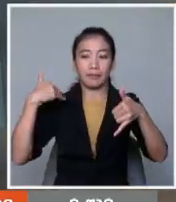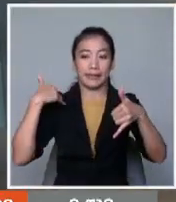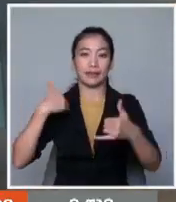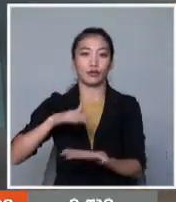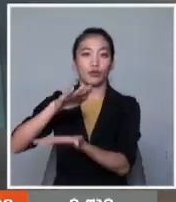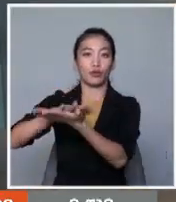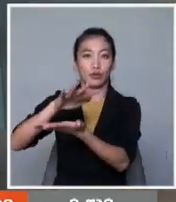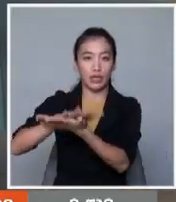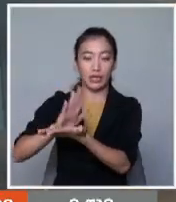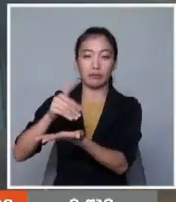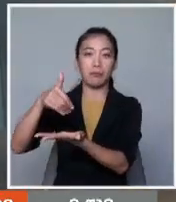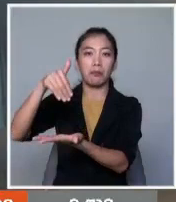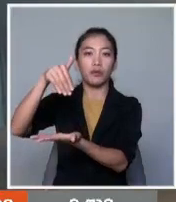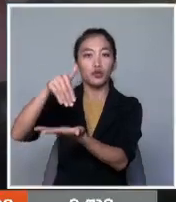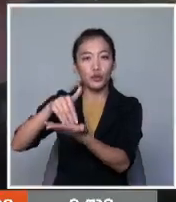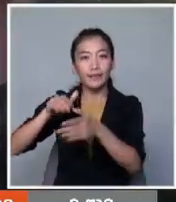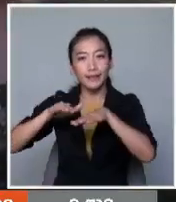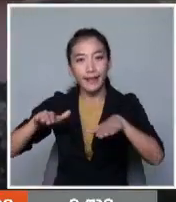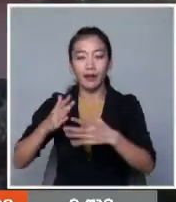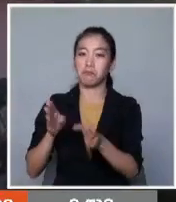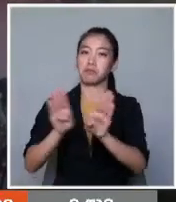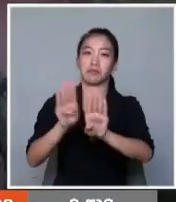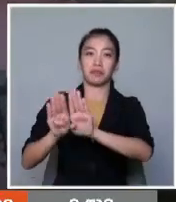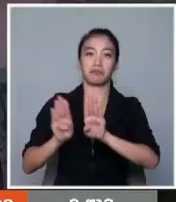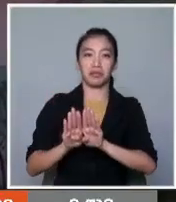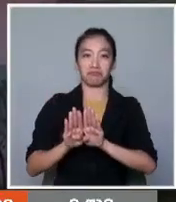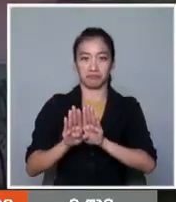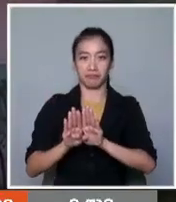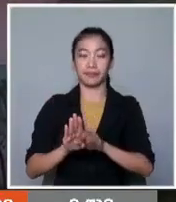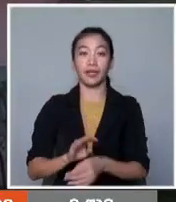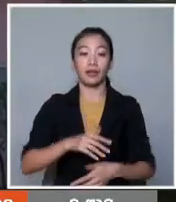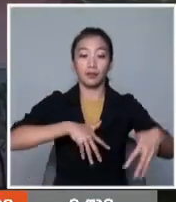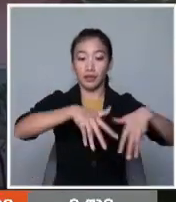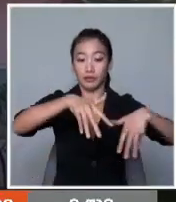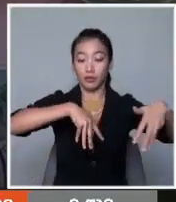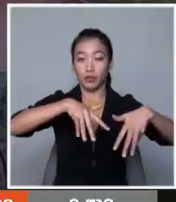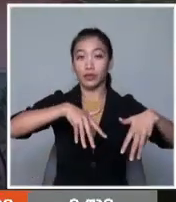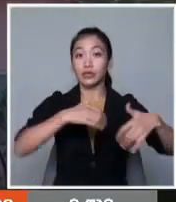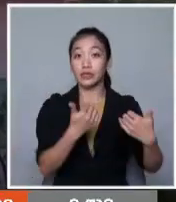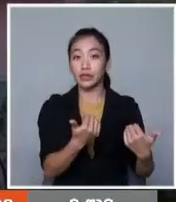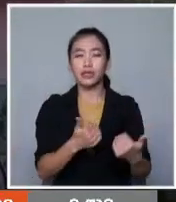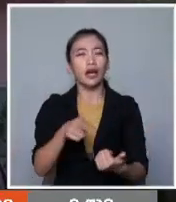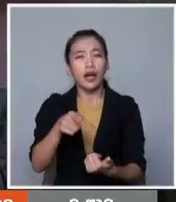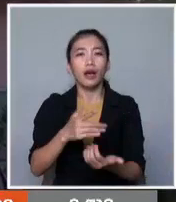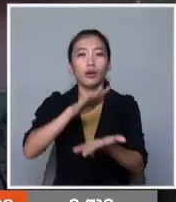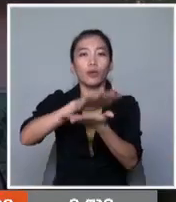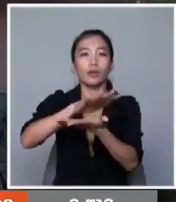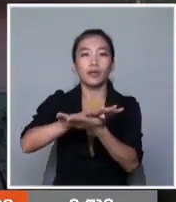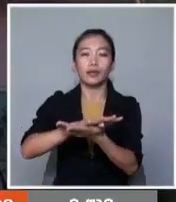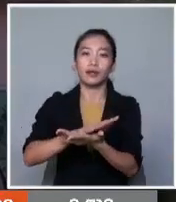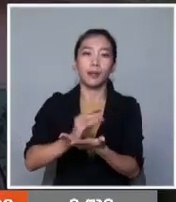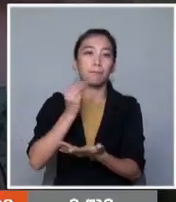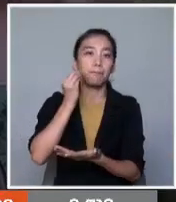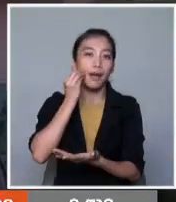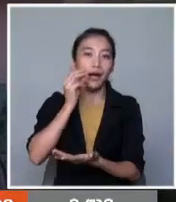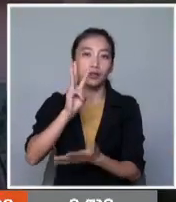ศูนย์เด็กเล็กโดยไม่มีกำหนดนะคะประชาชนในพื้นที่นี่ล่าสุดโรงเรียนบ้านวังตะเคียนตำบลท่าสาย